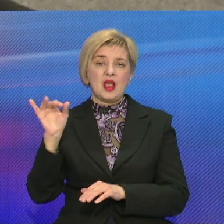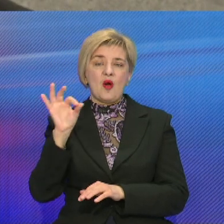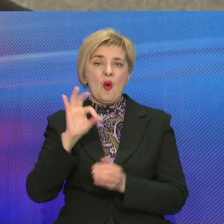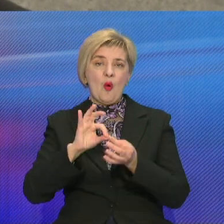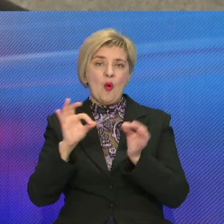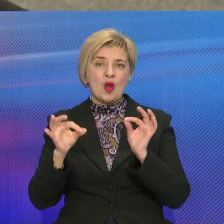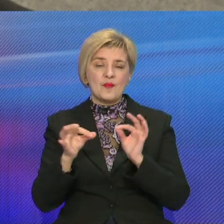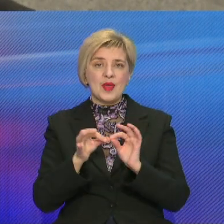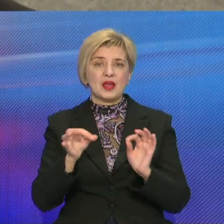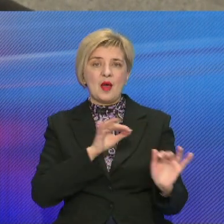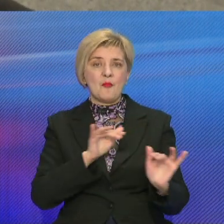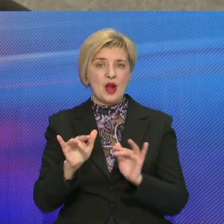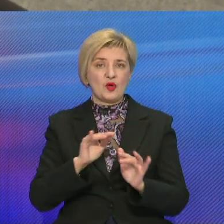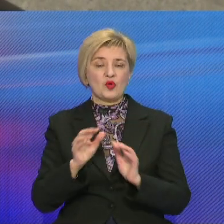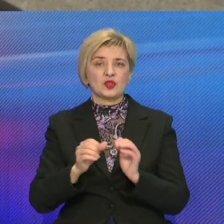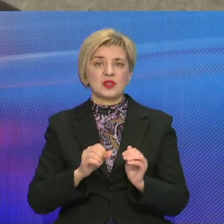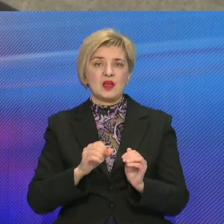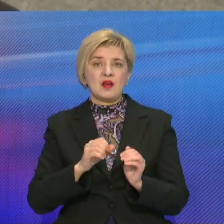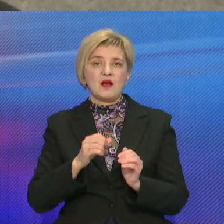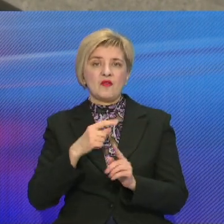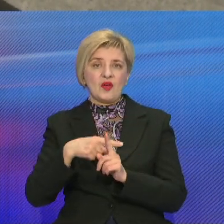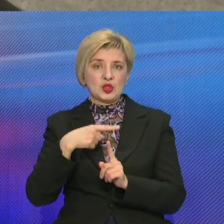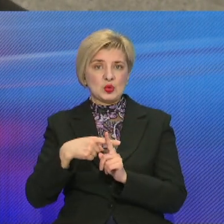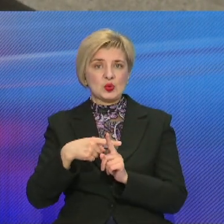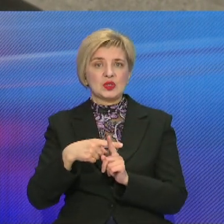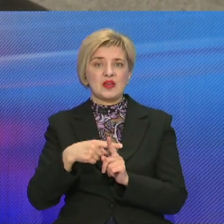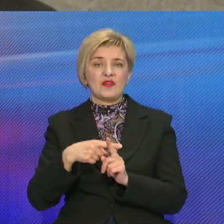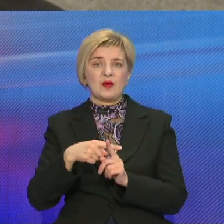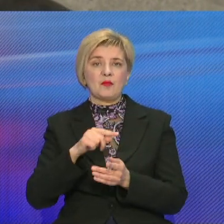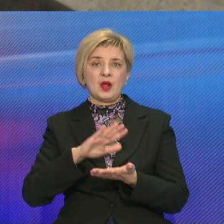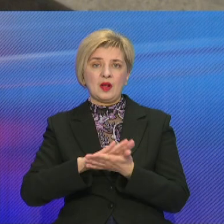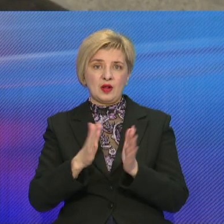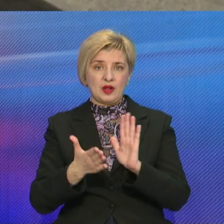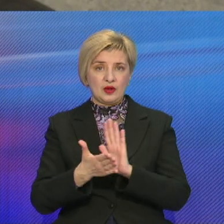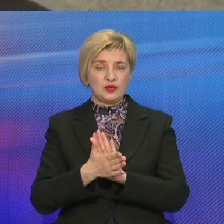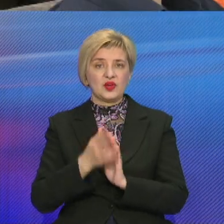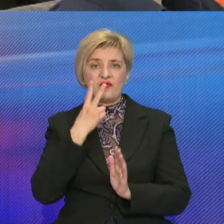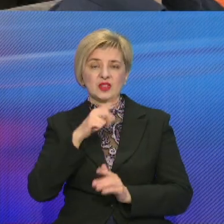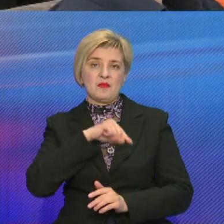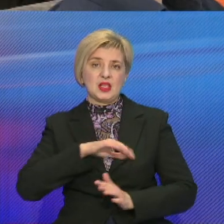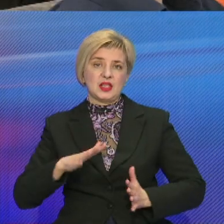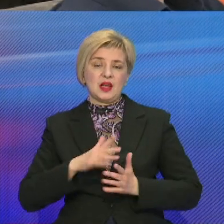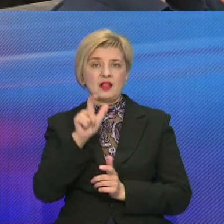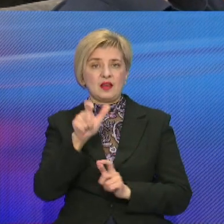Олимпиада проходит в конструктивном ключе. Мы уже видим настроение ребят, настроение педагогов.